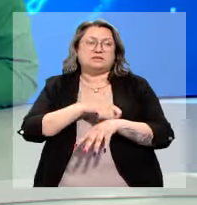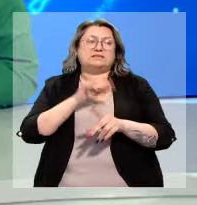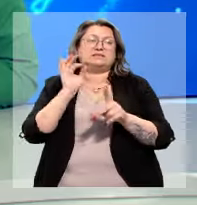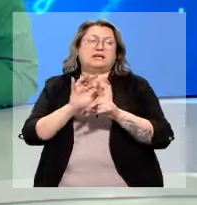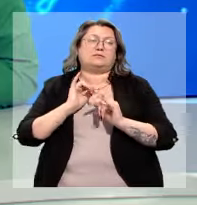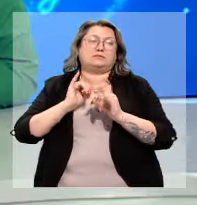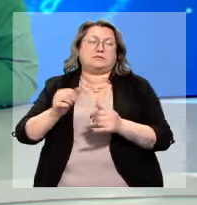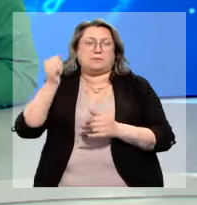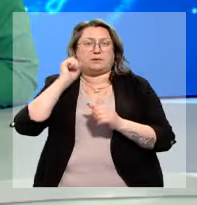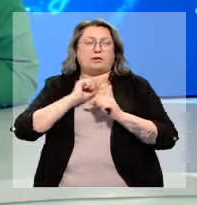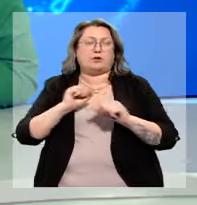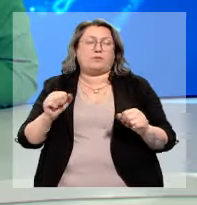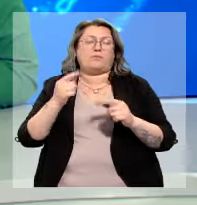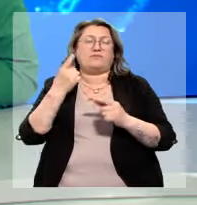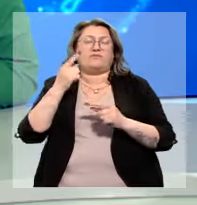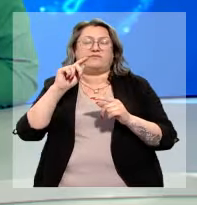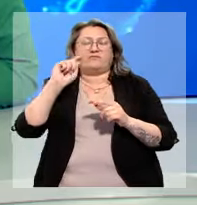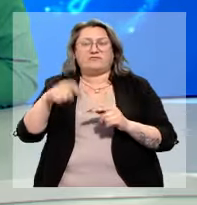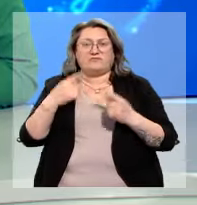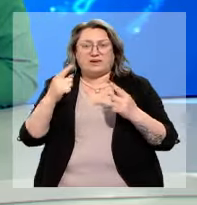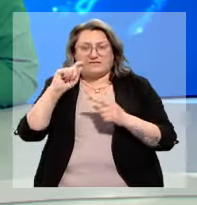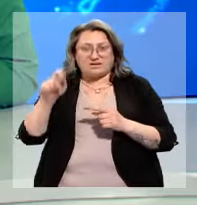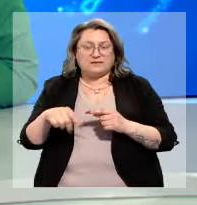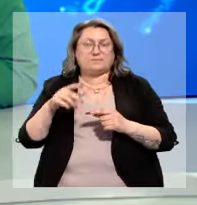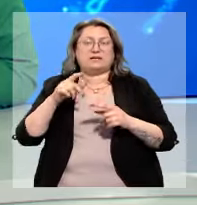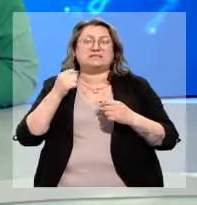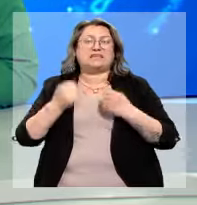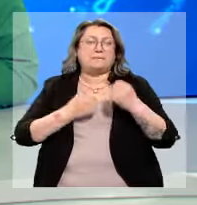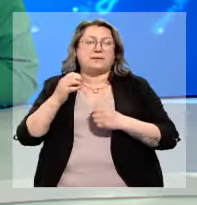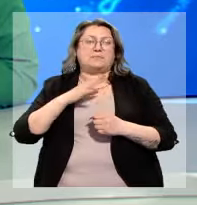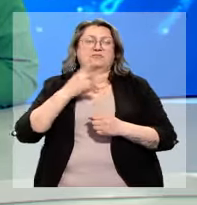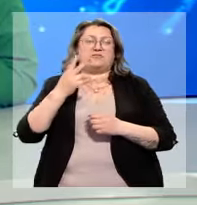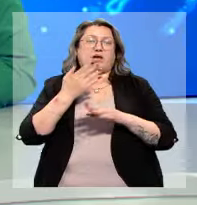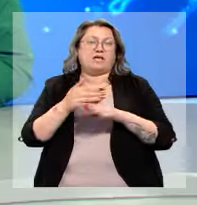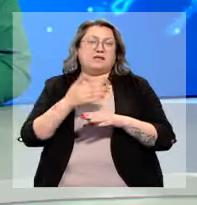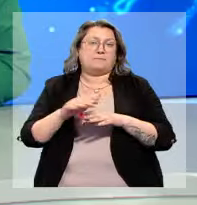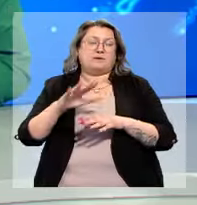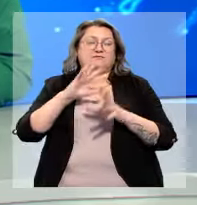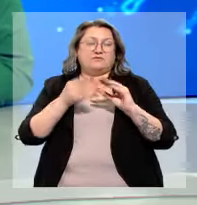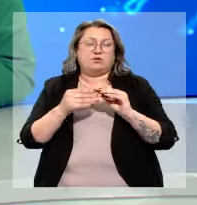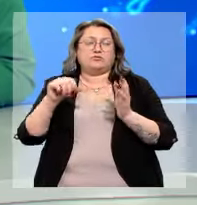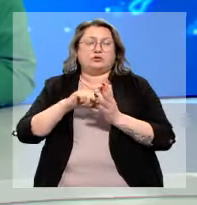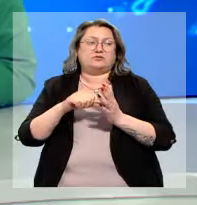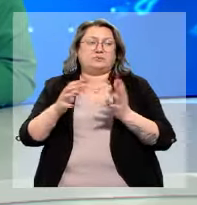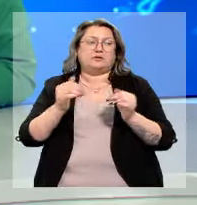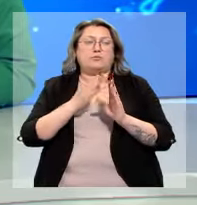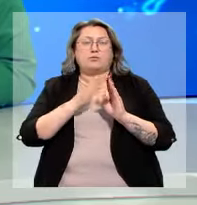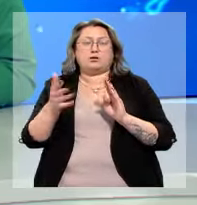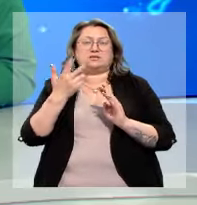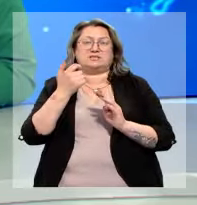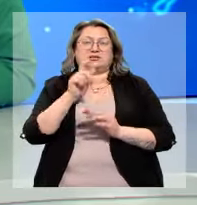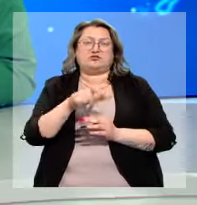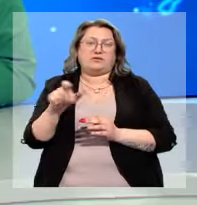целью почтить память героев Великой Отечественной войны. Забег проходил в два этапа. Всего участие приняли более